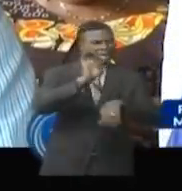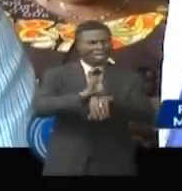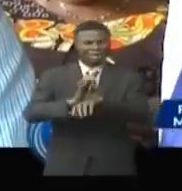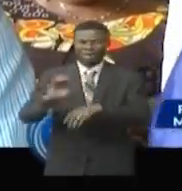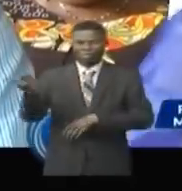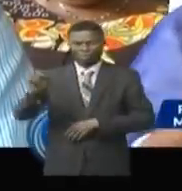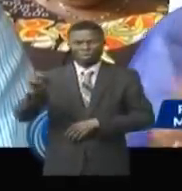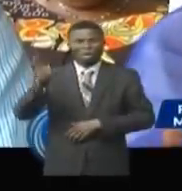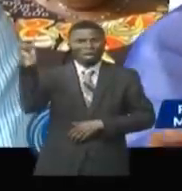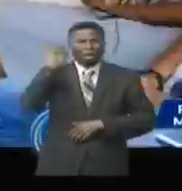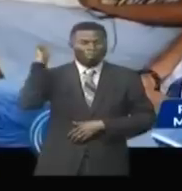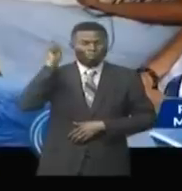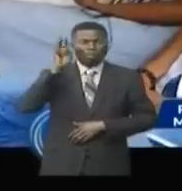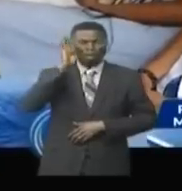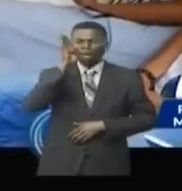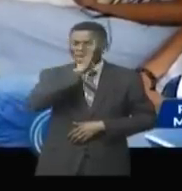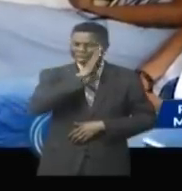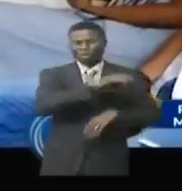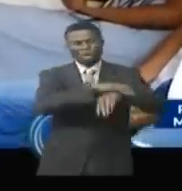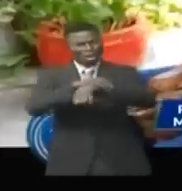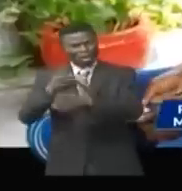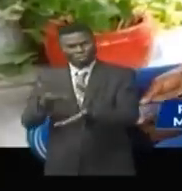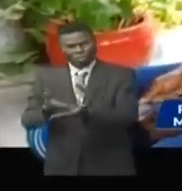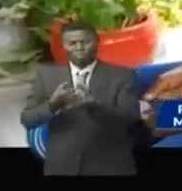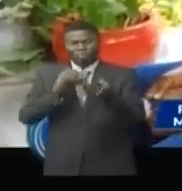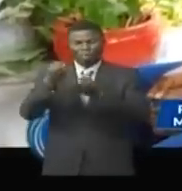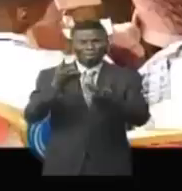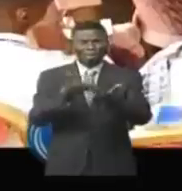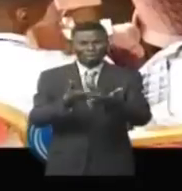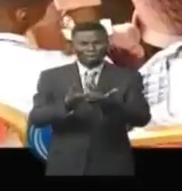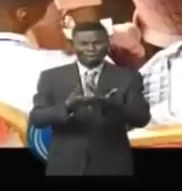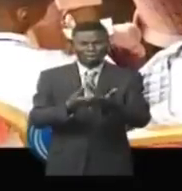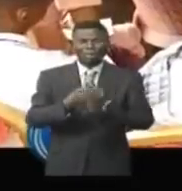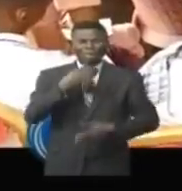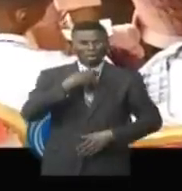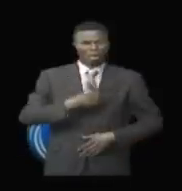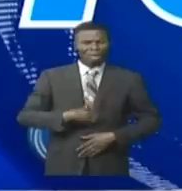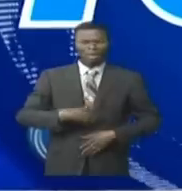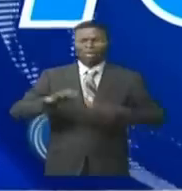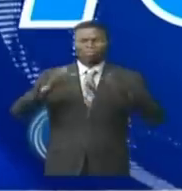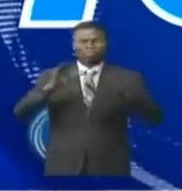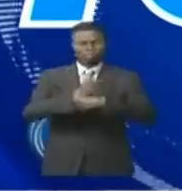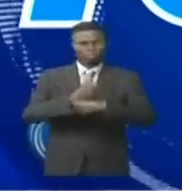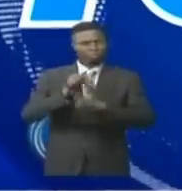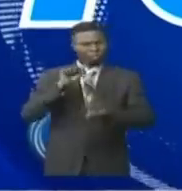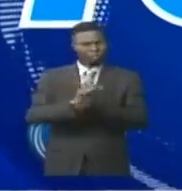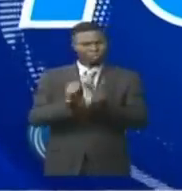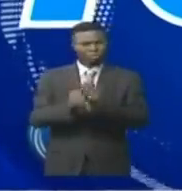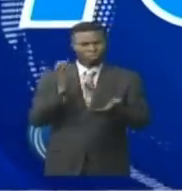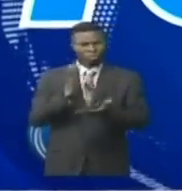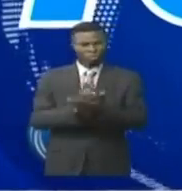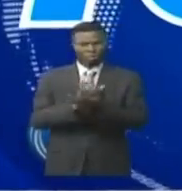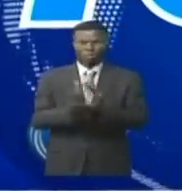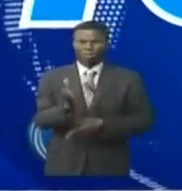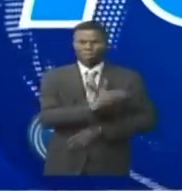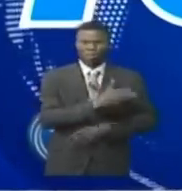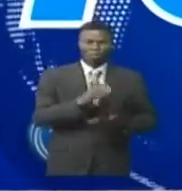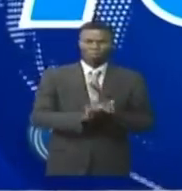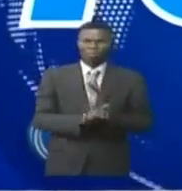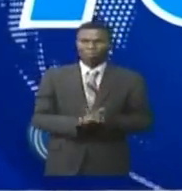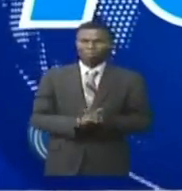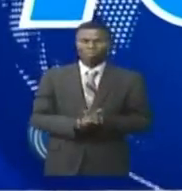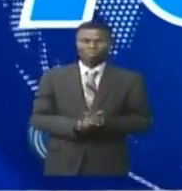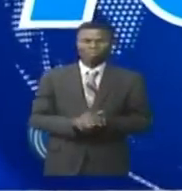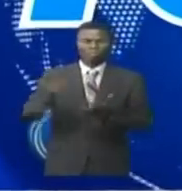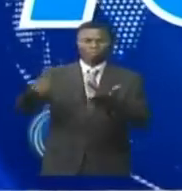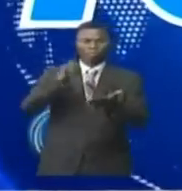professeur Bahati comme client. Ces éclaircissements ainsi donnés mettent fin au malentendu. Un des points de l'accord de Bibois